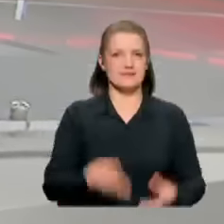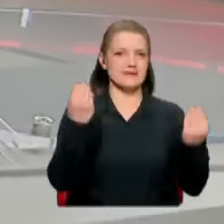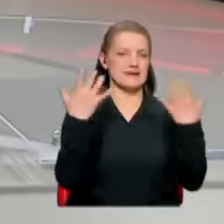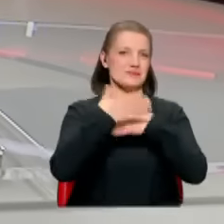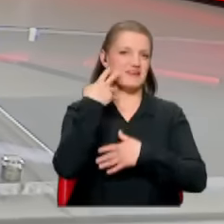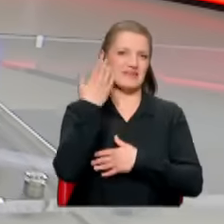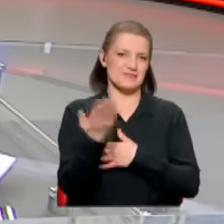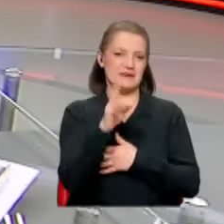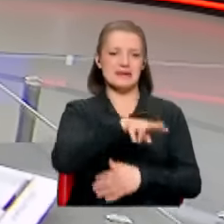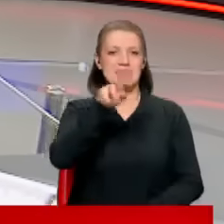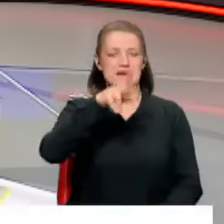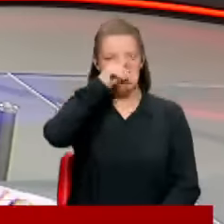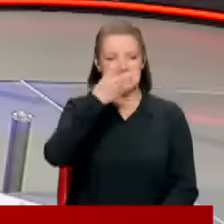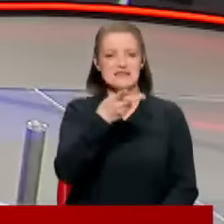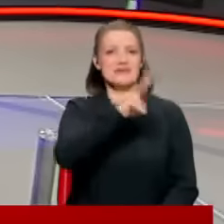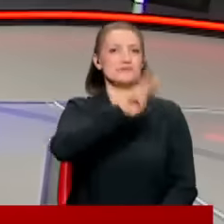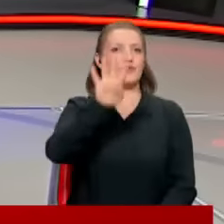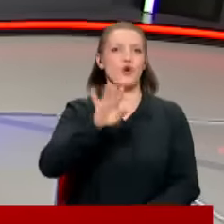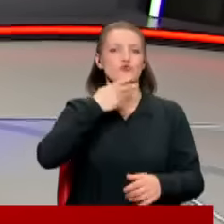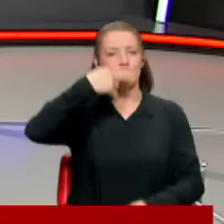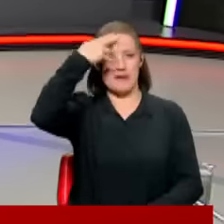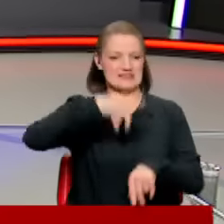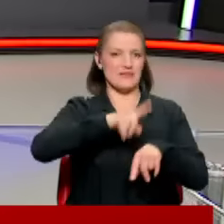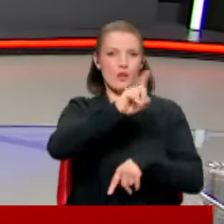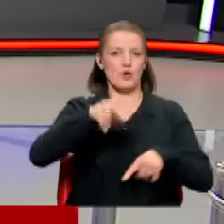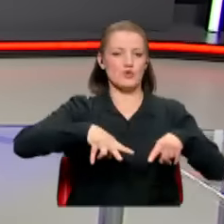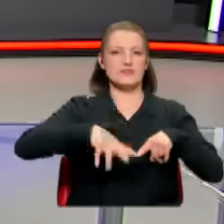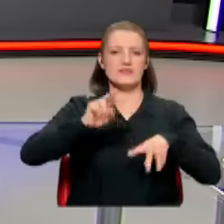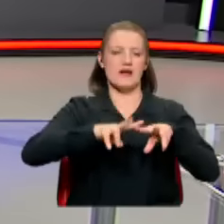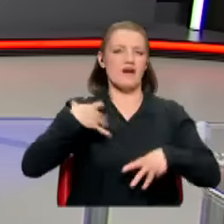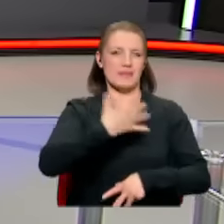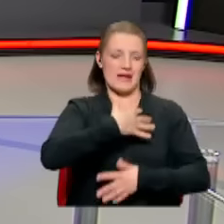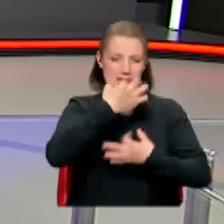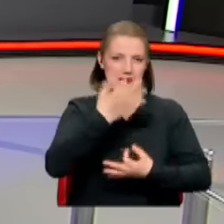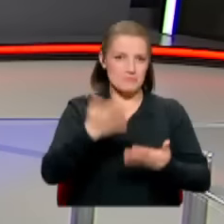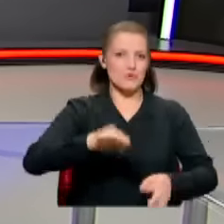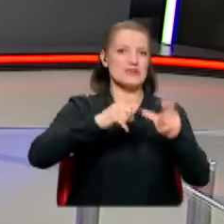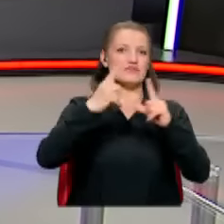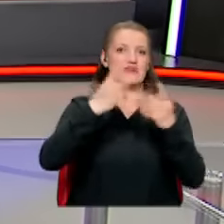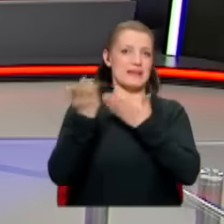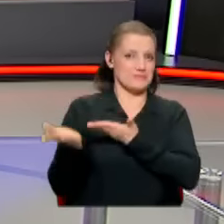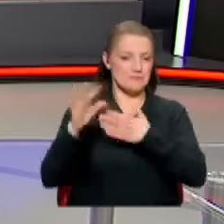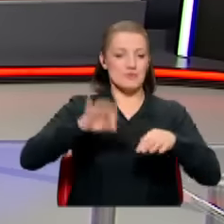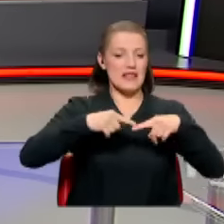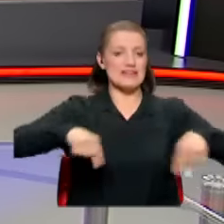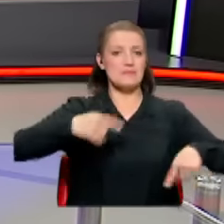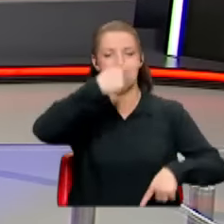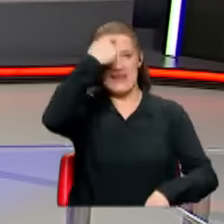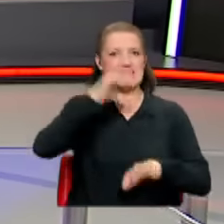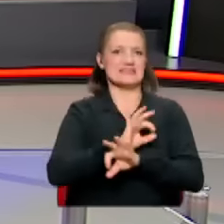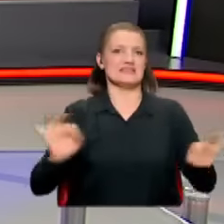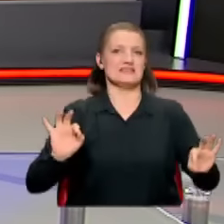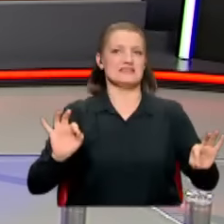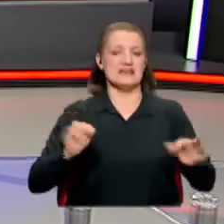İyi akşamlar efendim. 22 Mart 2024 Cuma saat 19. Now Ana Haber'desiniz. Ben Selçuk Tepeli. Bugünkü etiketimiz belirsiz.